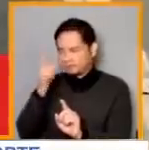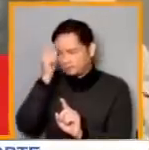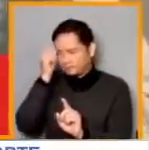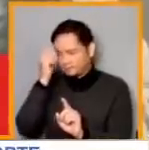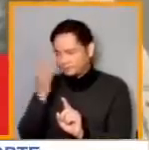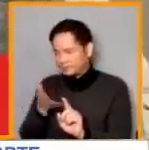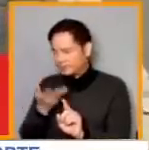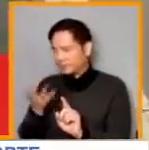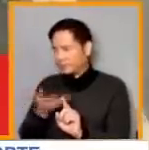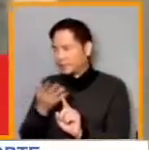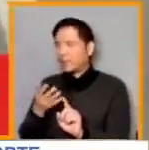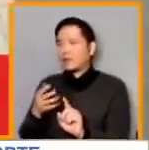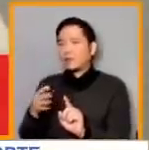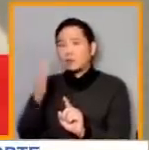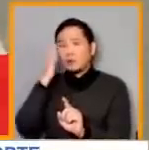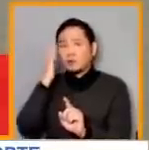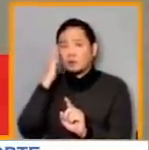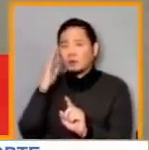prangkisa na